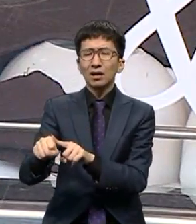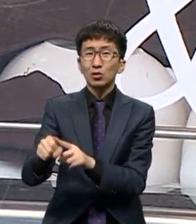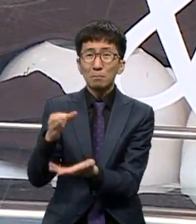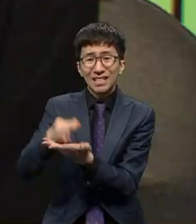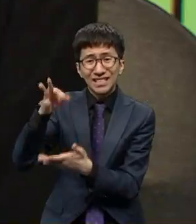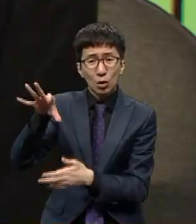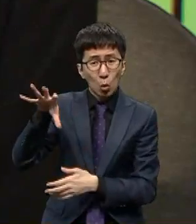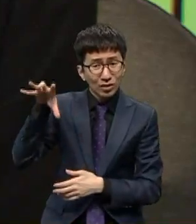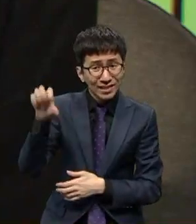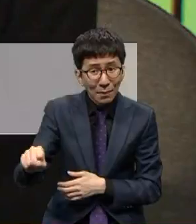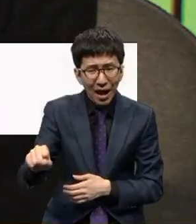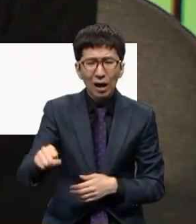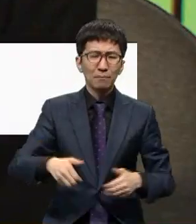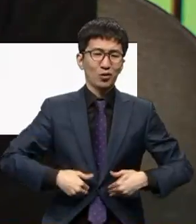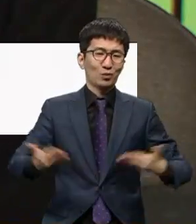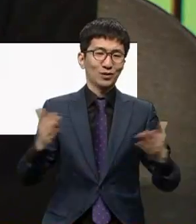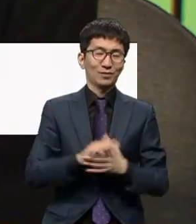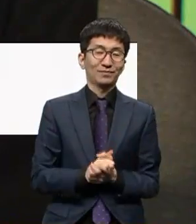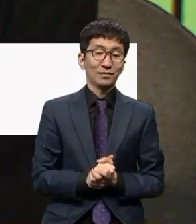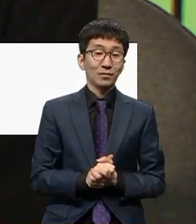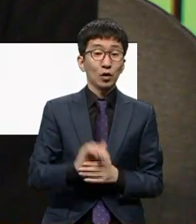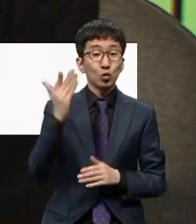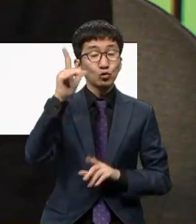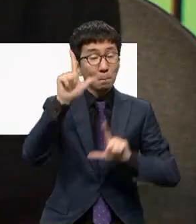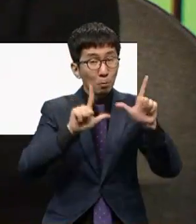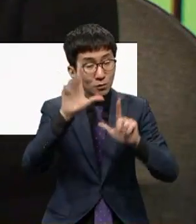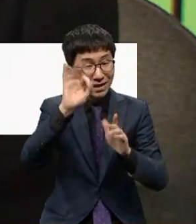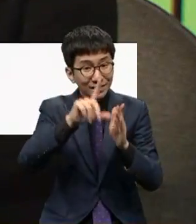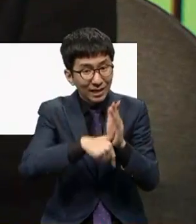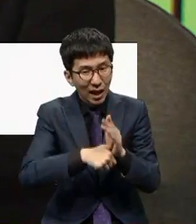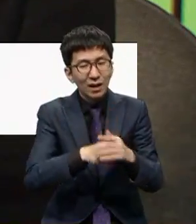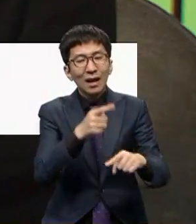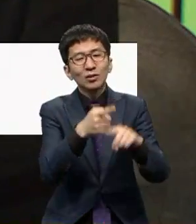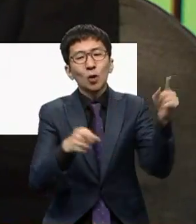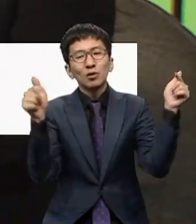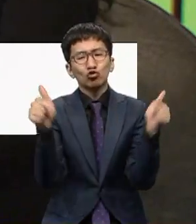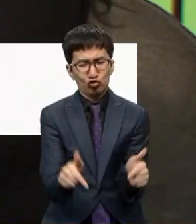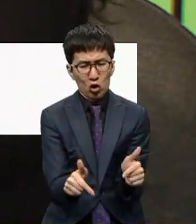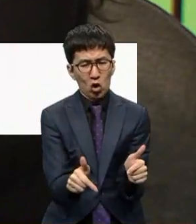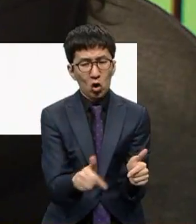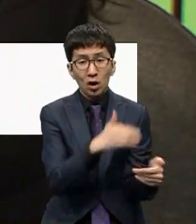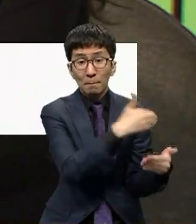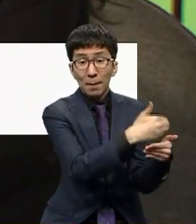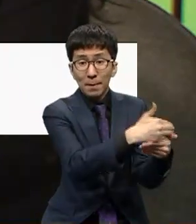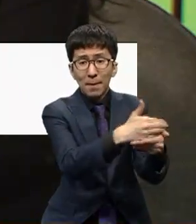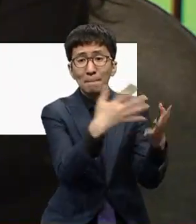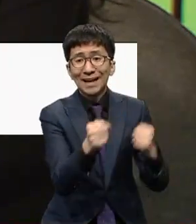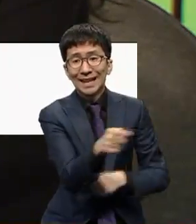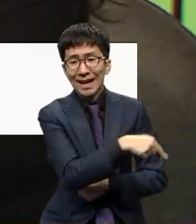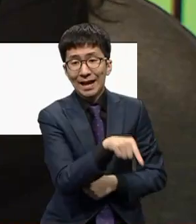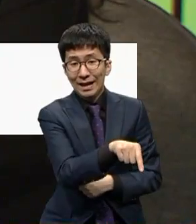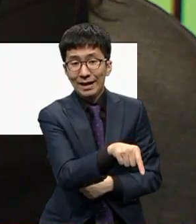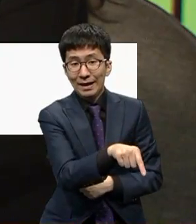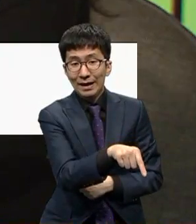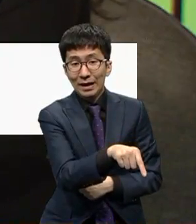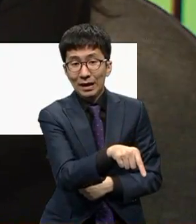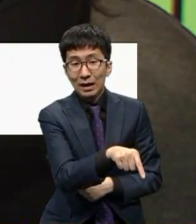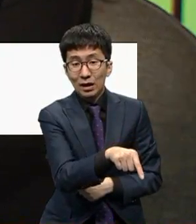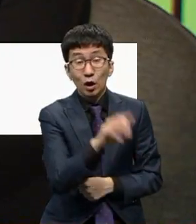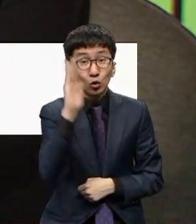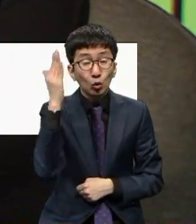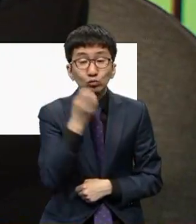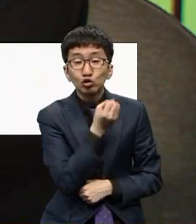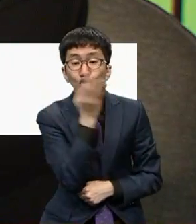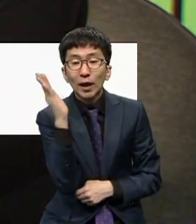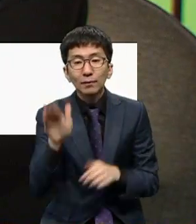줄었습니다. 이런 시세가 거의 지금은 절반 정도 수준이라고 보시면 되시고요. 문 닫는 가게들이 많다는 거죠. 초기 트렌드가